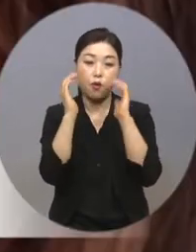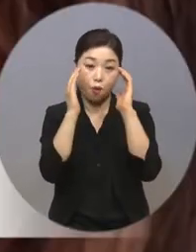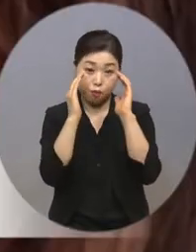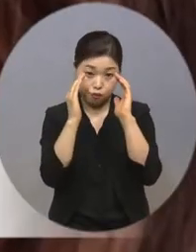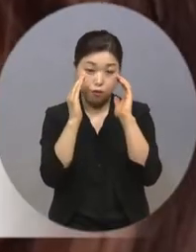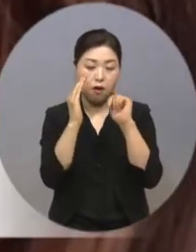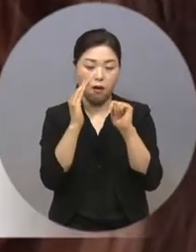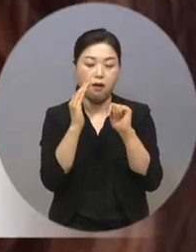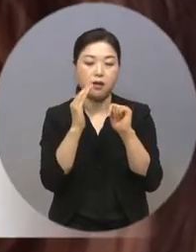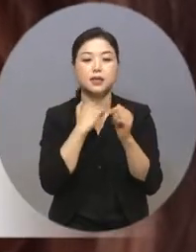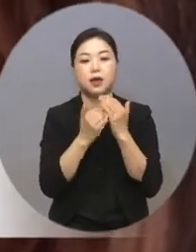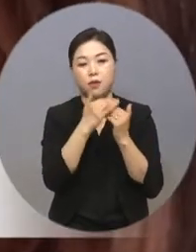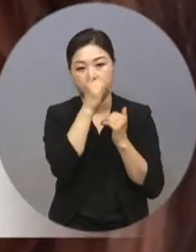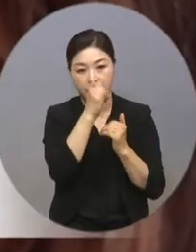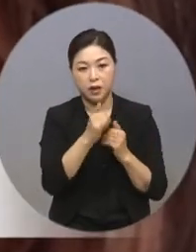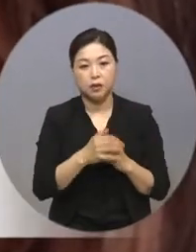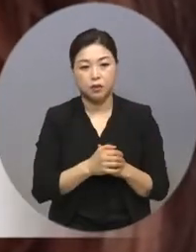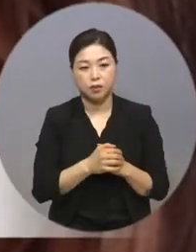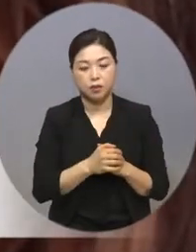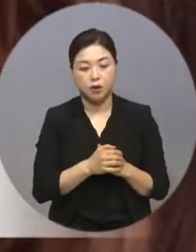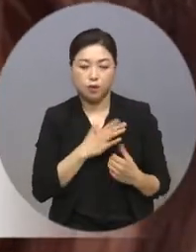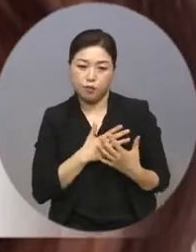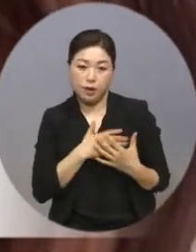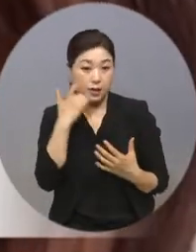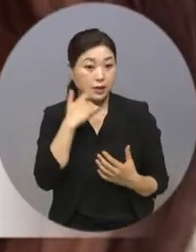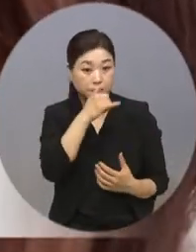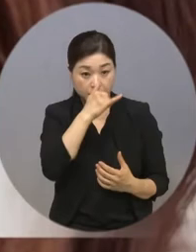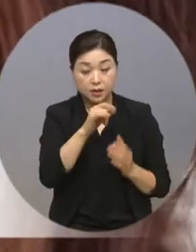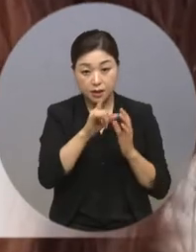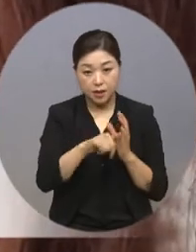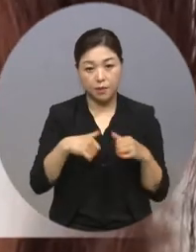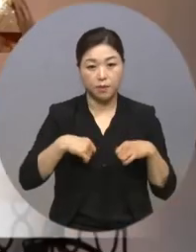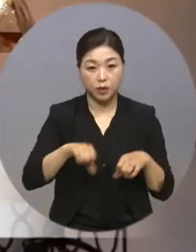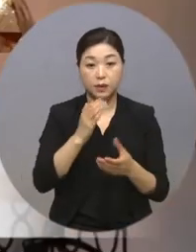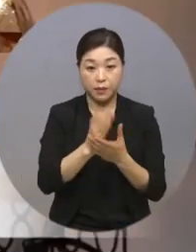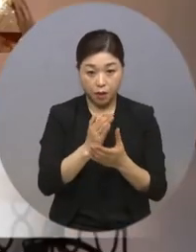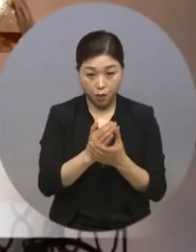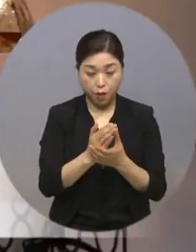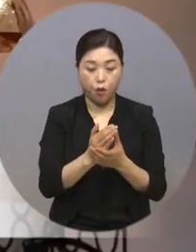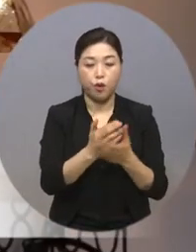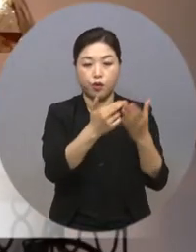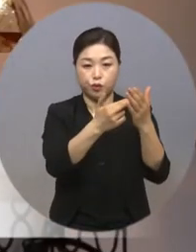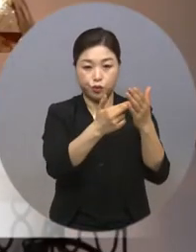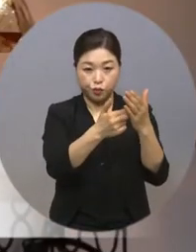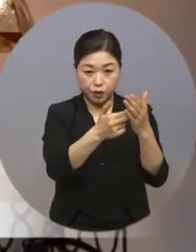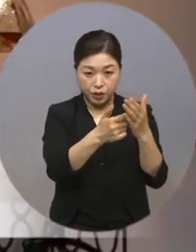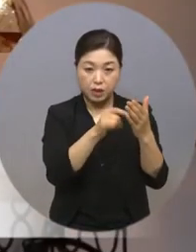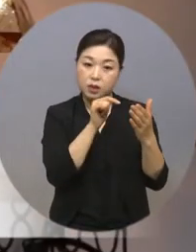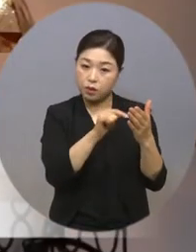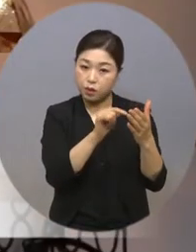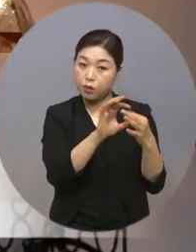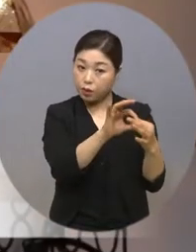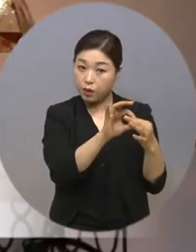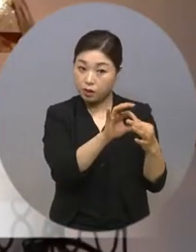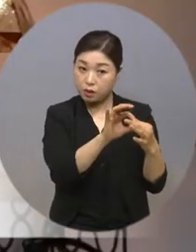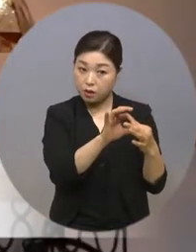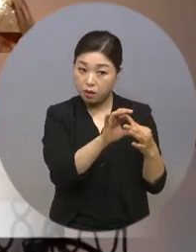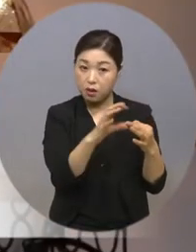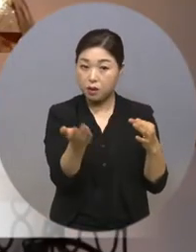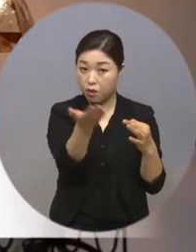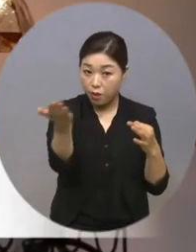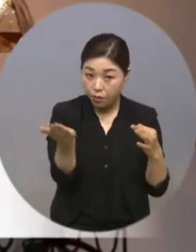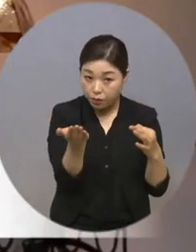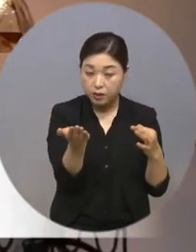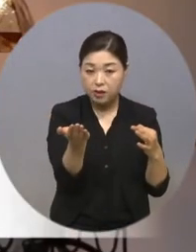진행하고 있고요. 불안감이 확 올 때가 있거든요. 그럴 때 좀 포기하지 않고 꾸준히 유리를 통해서